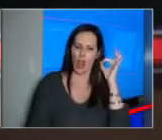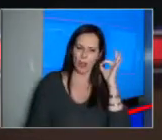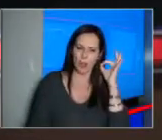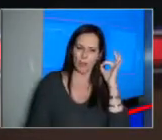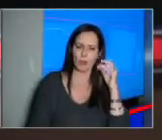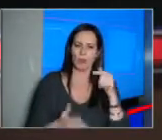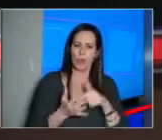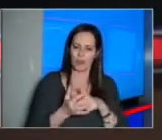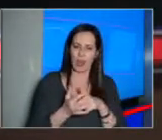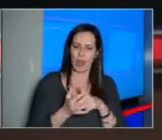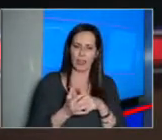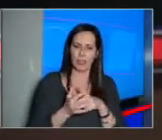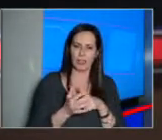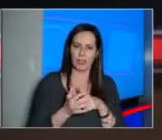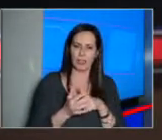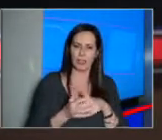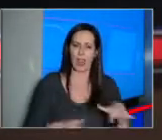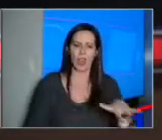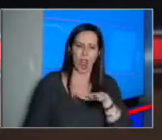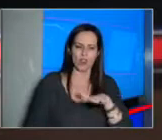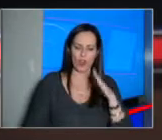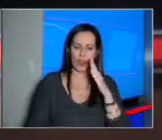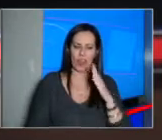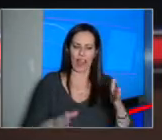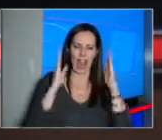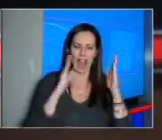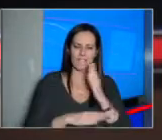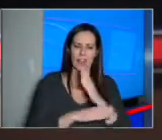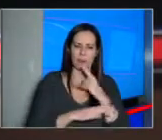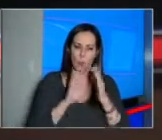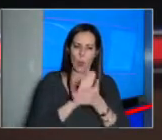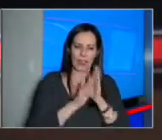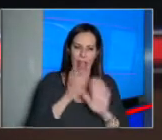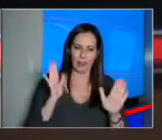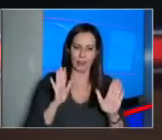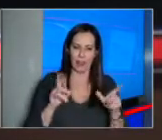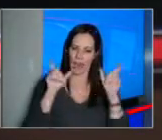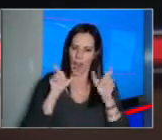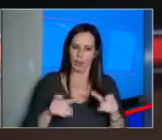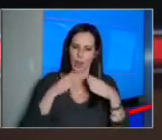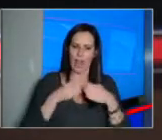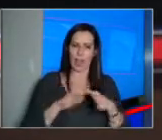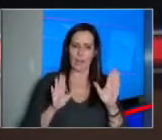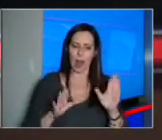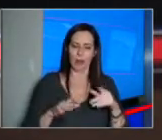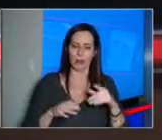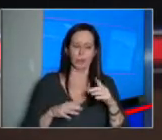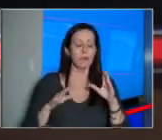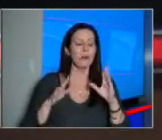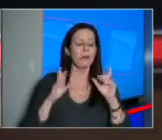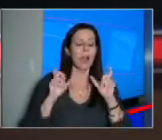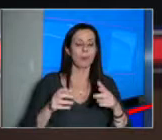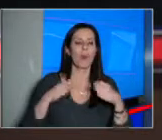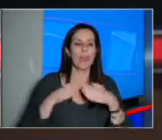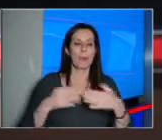אחרות, כדי לצאת מהשכונת קרוונים שהם נמצאו בהם. עד שהם אמרו, די, נחסום את נמל אשדוד. חצי יום חסמו את נמל